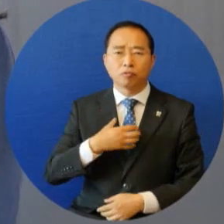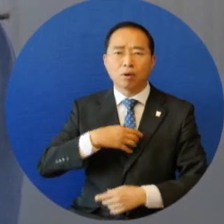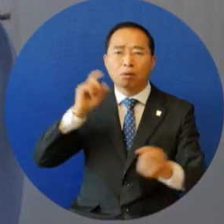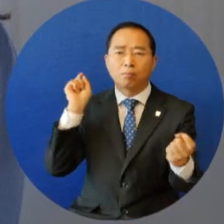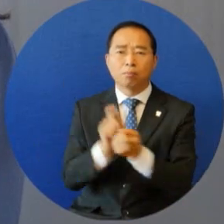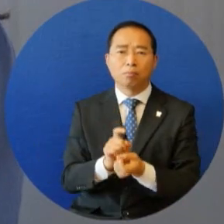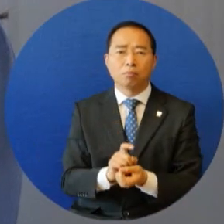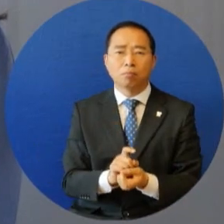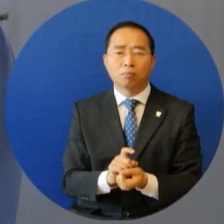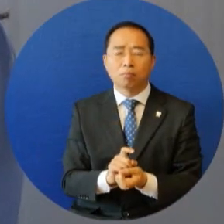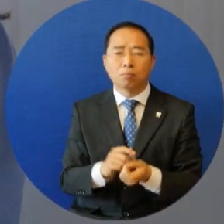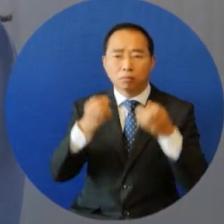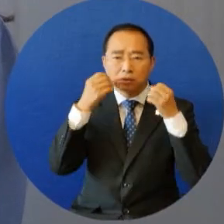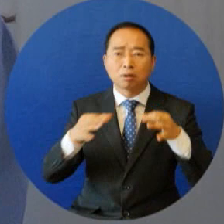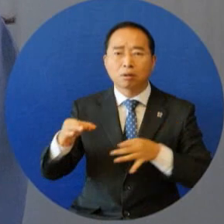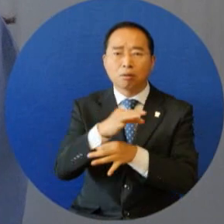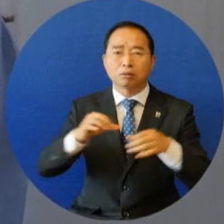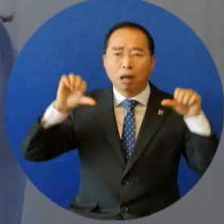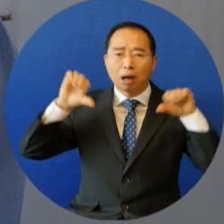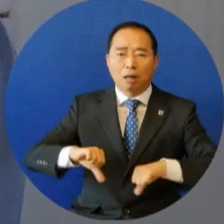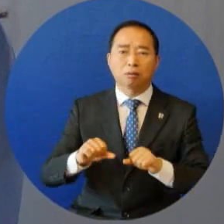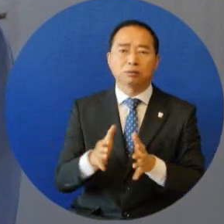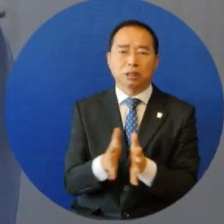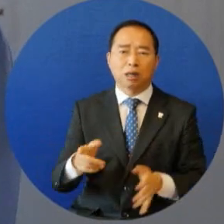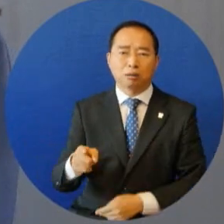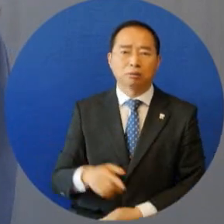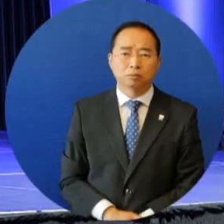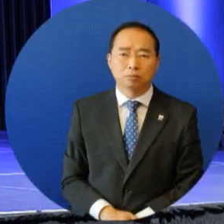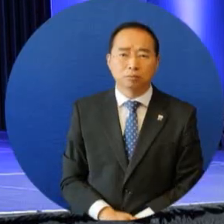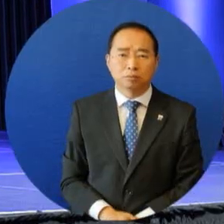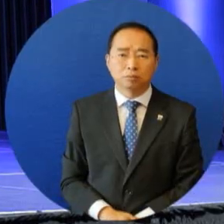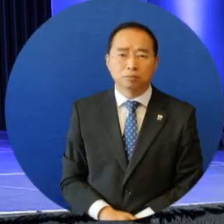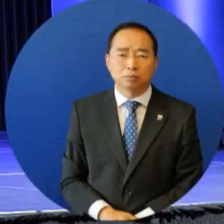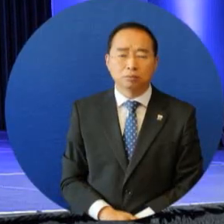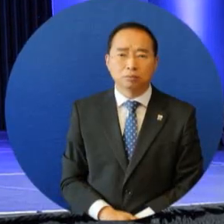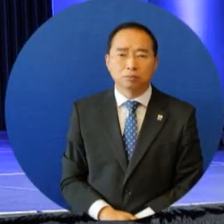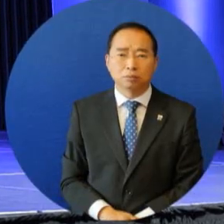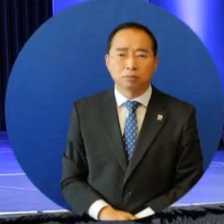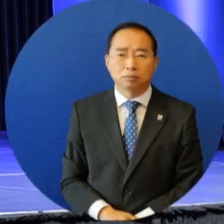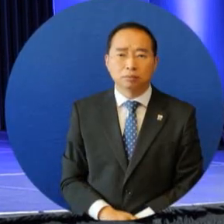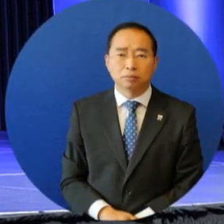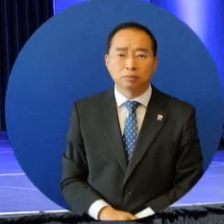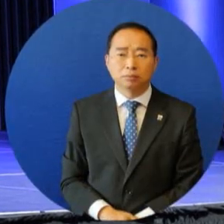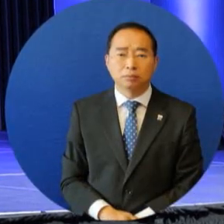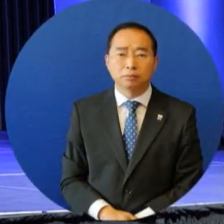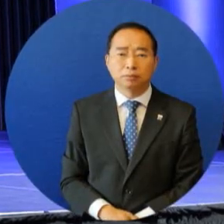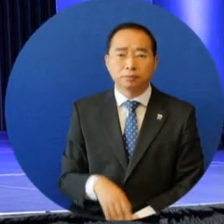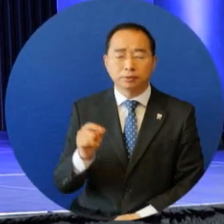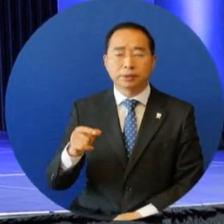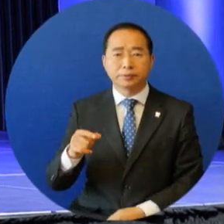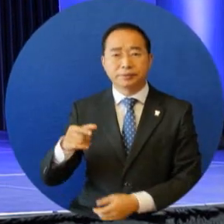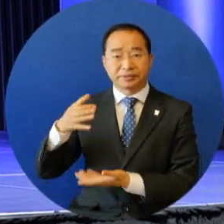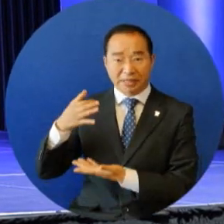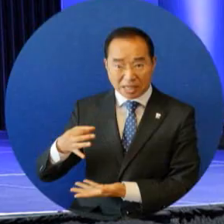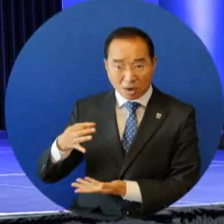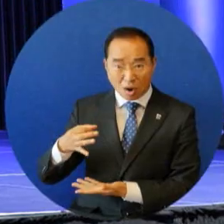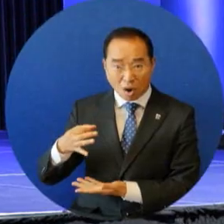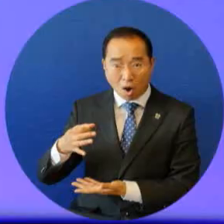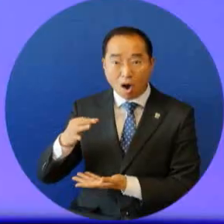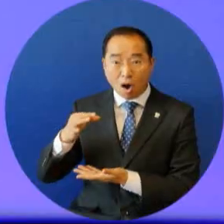새로운 경제 불황에 이제 진입을 하고 있는 거죠. 예. 재정은 사실은 크게 세 가지 기능이